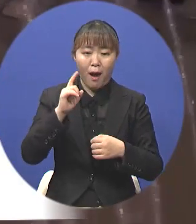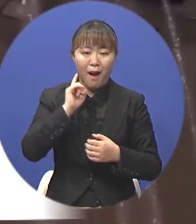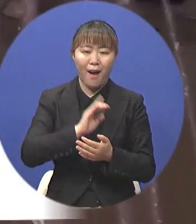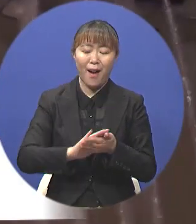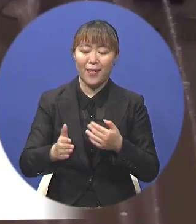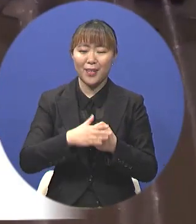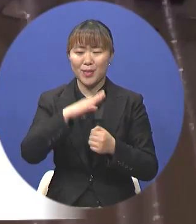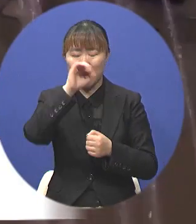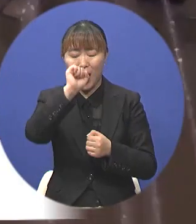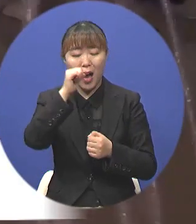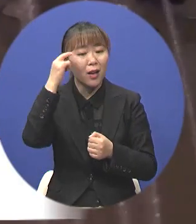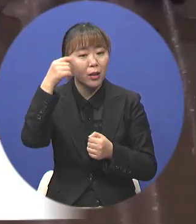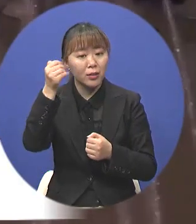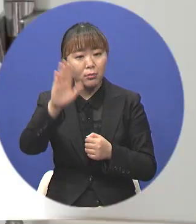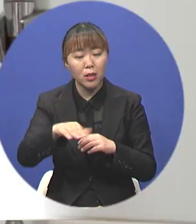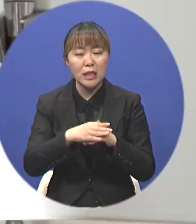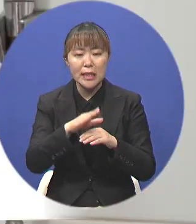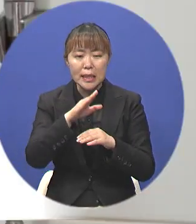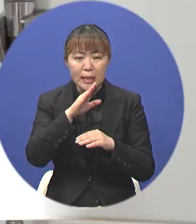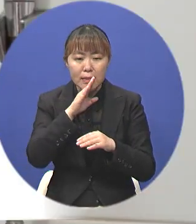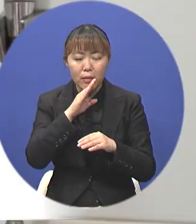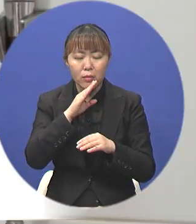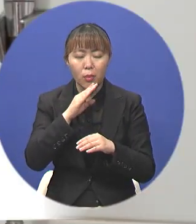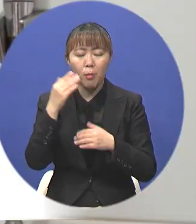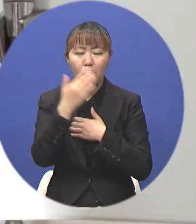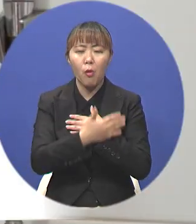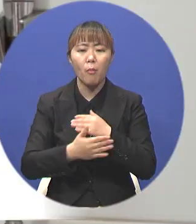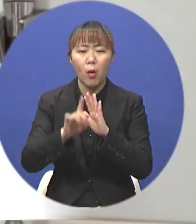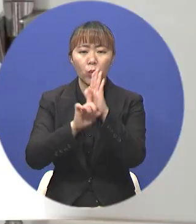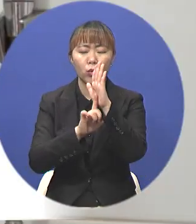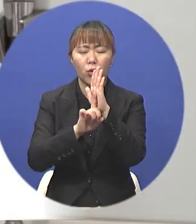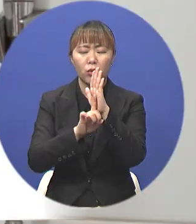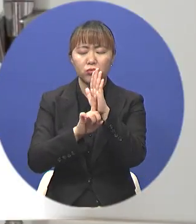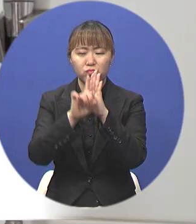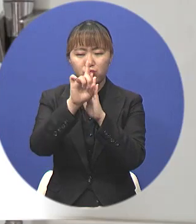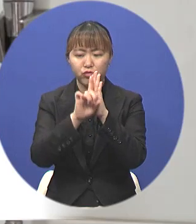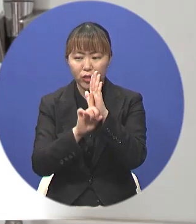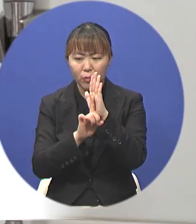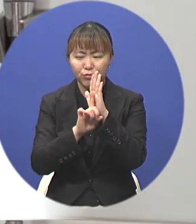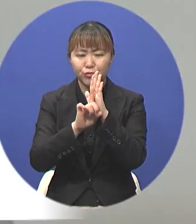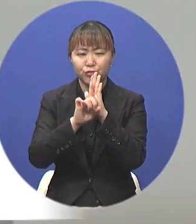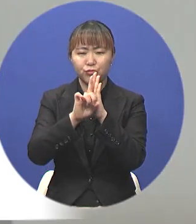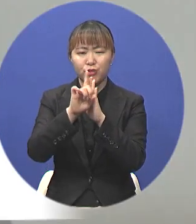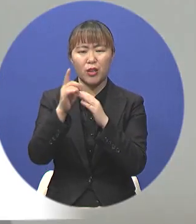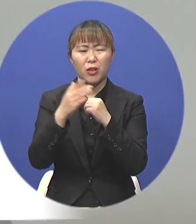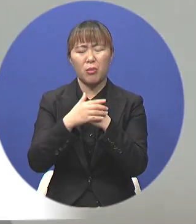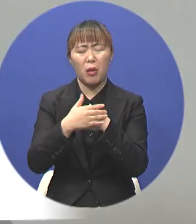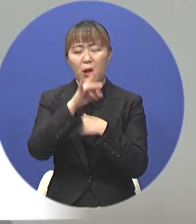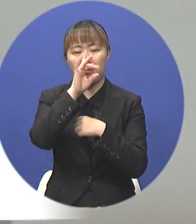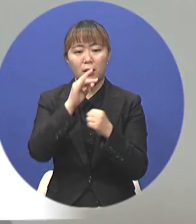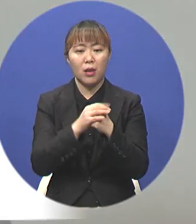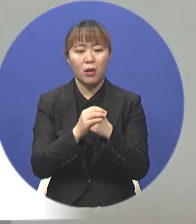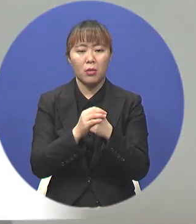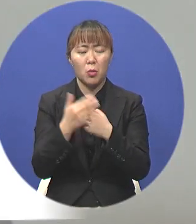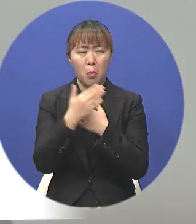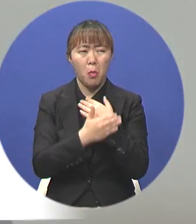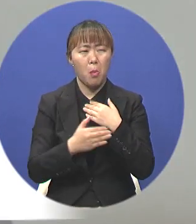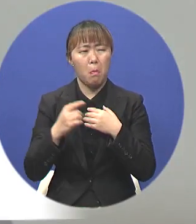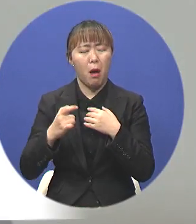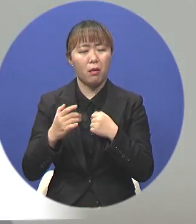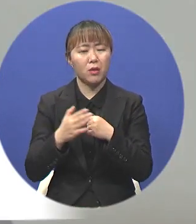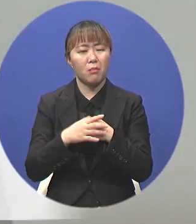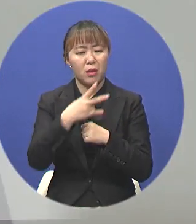뭐 굉장히 좋은 것 같지만 실제적으로는 금방 다시 온도가 올라가서 더 도움이 안 되고 또 각성이 되니까